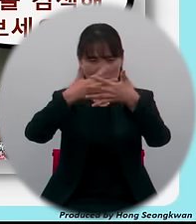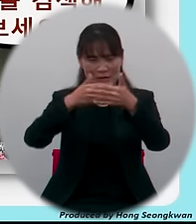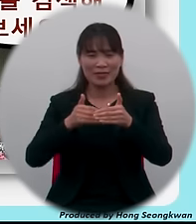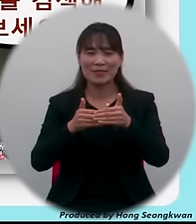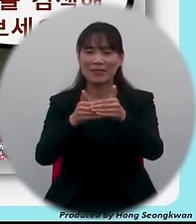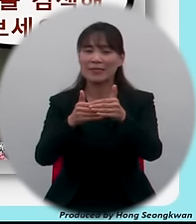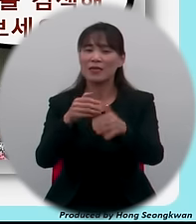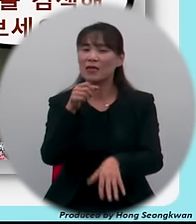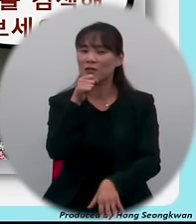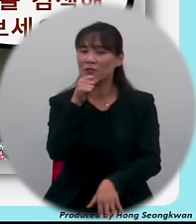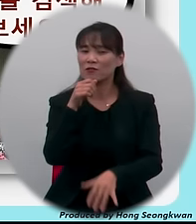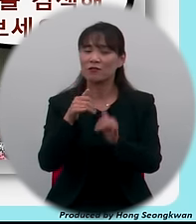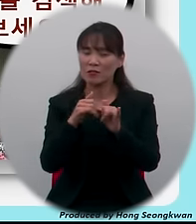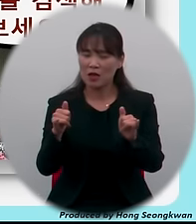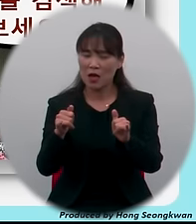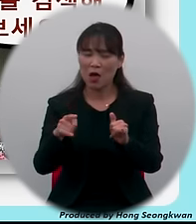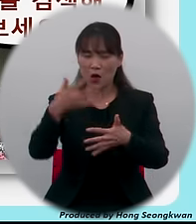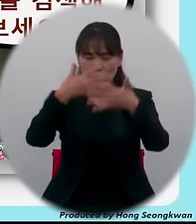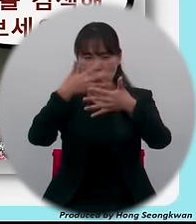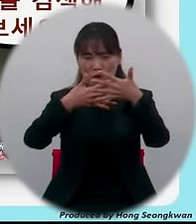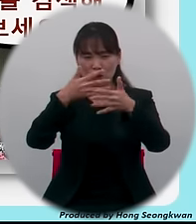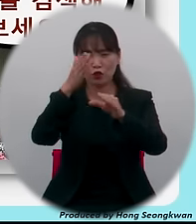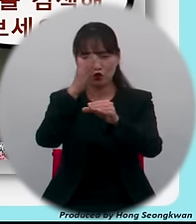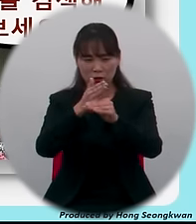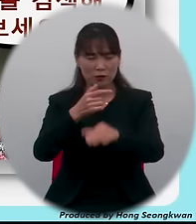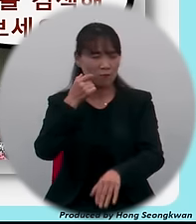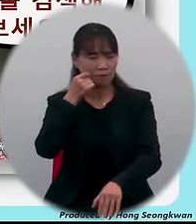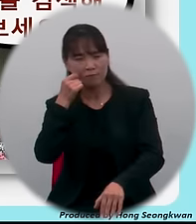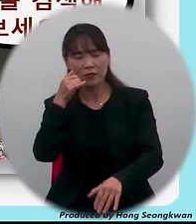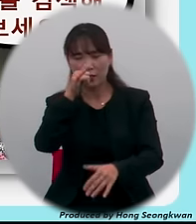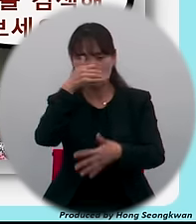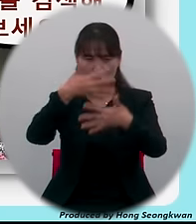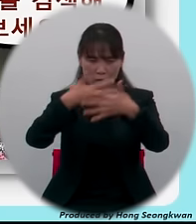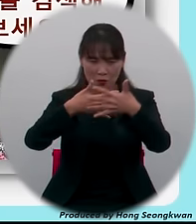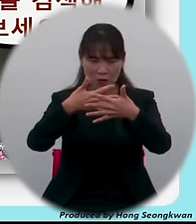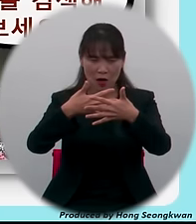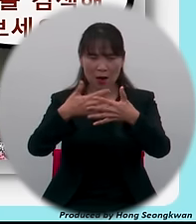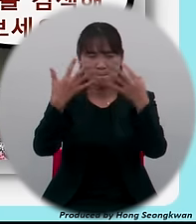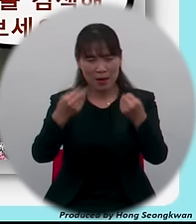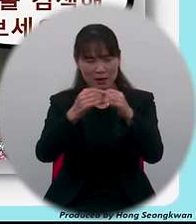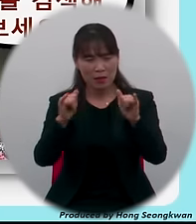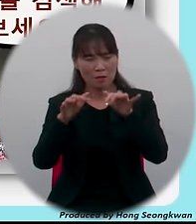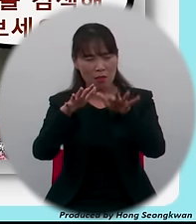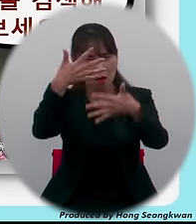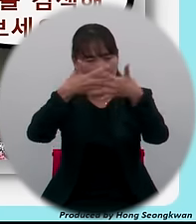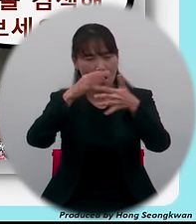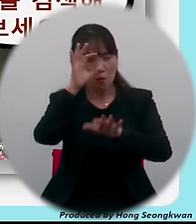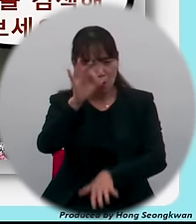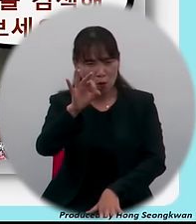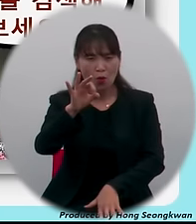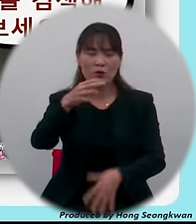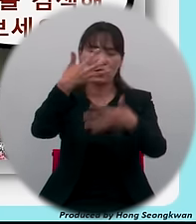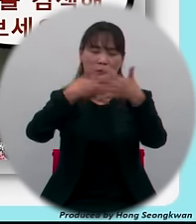영상 진행자의 동영상 목록 중에서 인기 동영상으로 설정하셔서 가장 조회수가 많이 나오는 영상 한 세